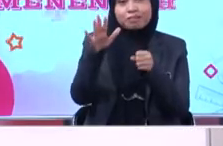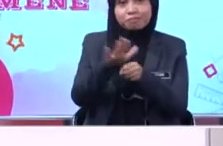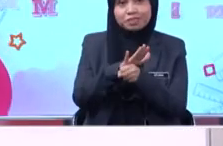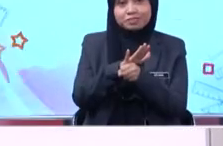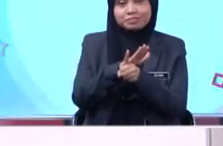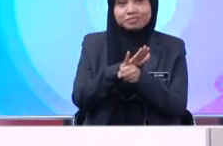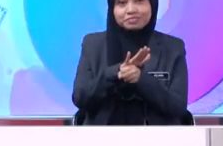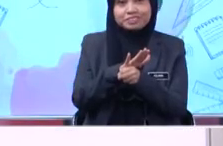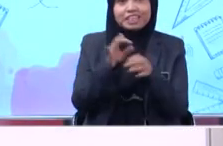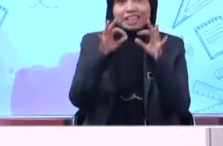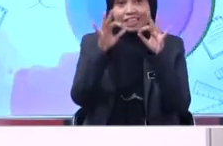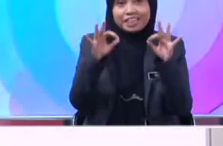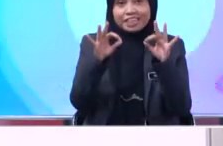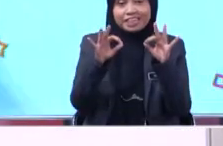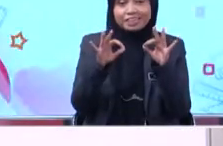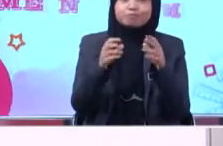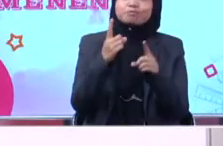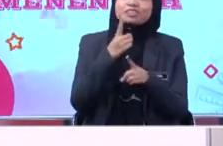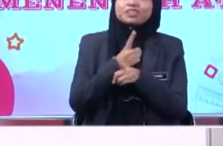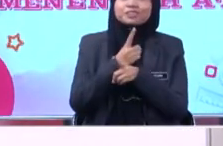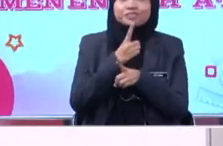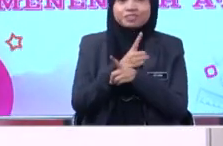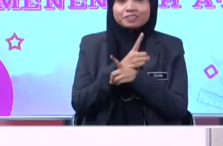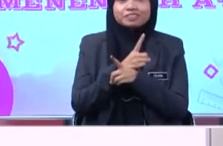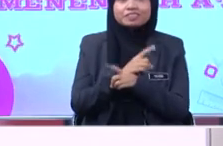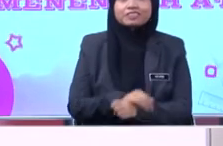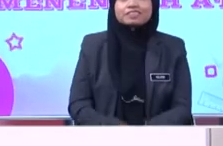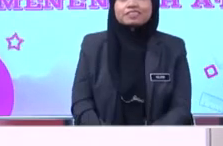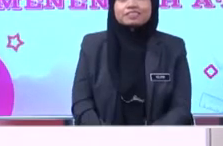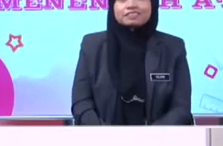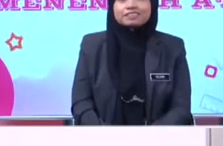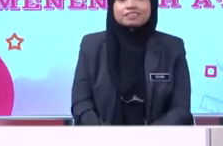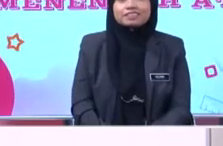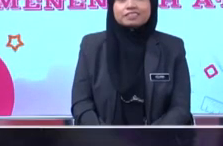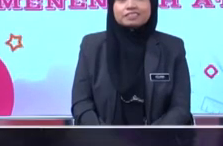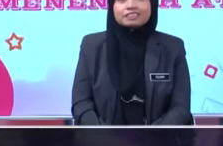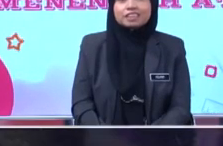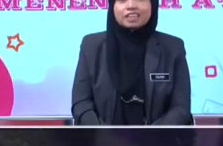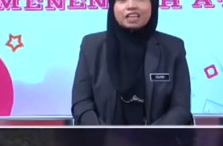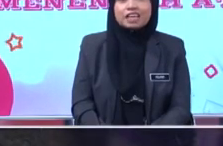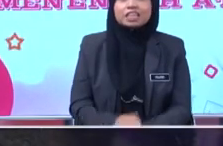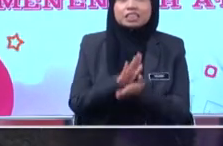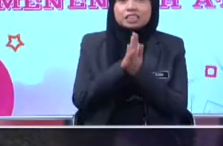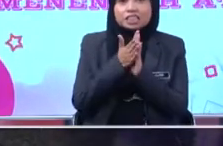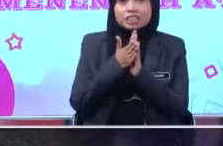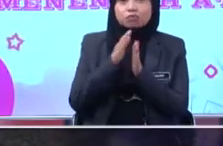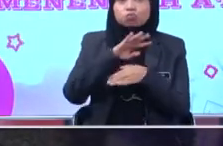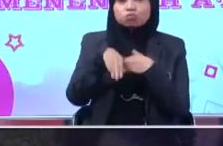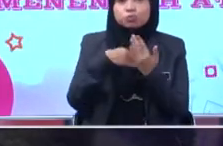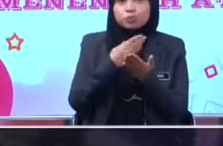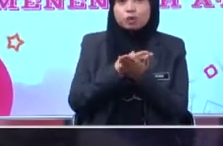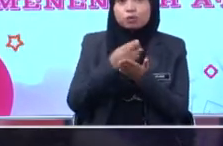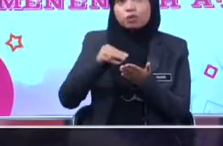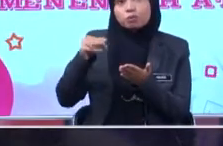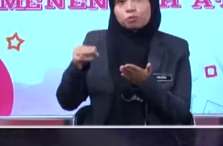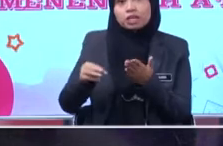ya Iya Ustaz Alhamdulillah CH biasanya anak murah kalau begitu Surau atau